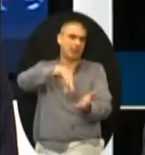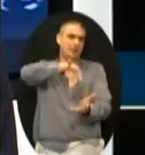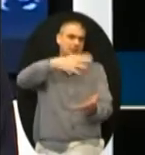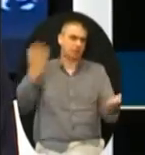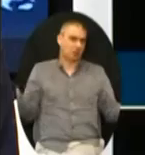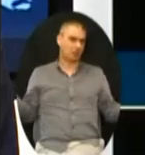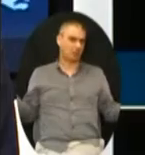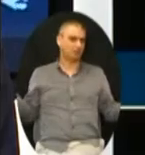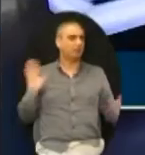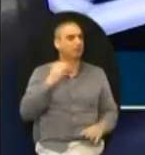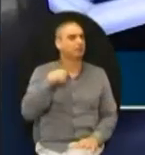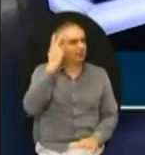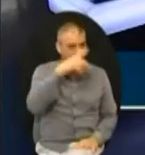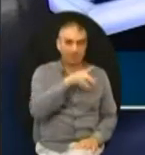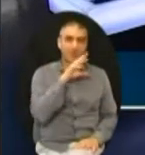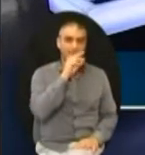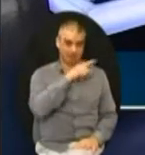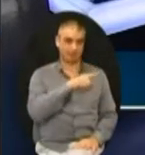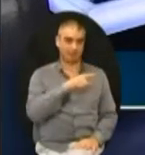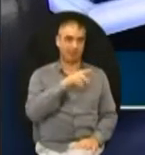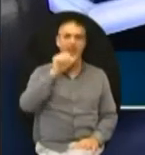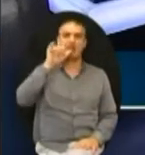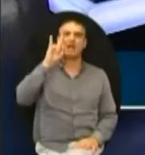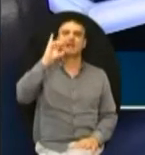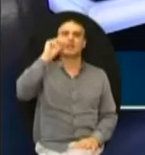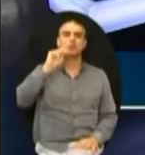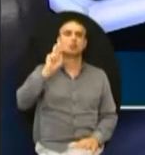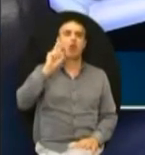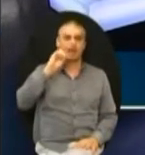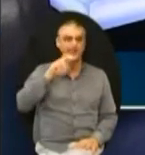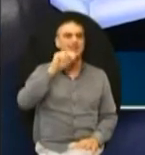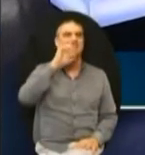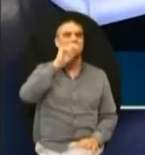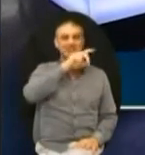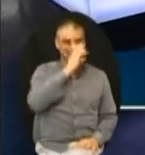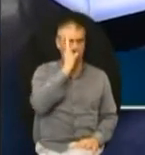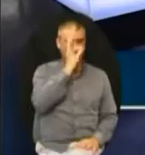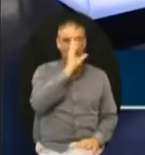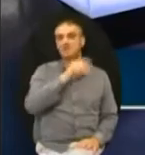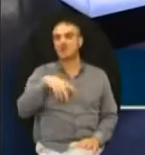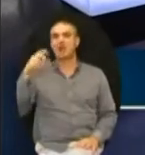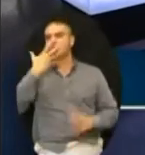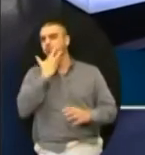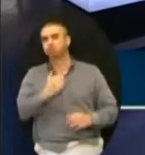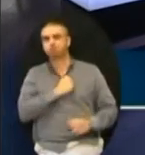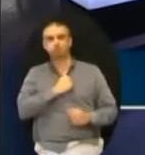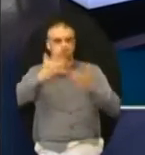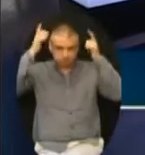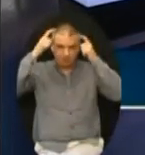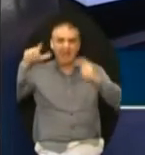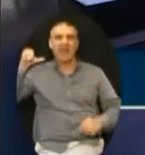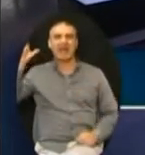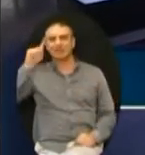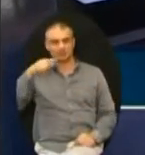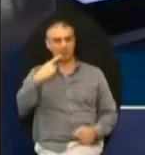רק כדי שכולם יבינו על מה אתה מדבר, אתה מדבר על אחינועם ניני. אני מדבר על אחינועם ניני מול אריאל זילבר, והסאגה הבלתי נגמרת, ופרס